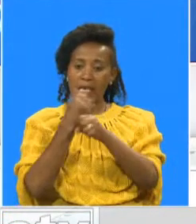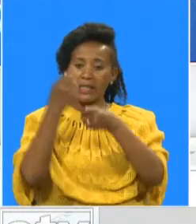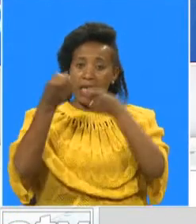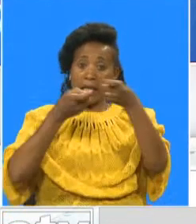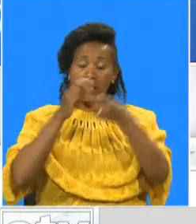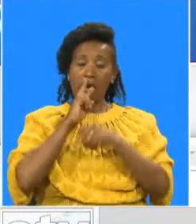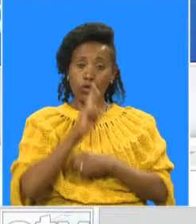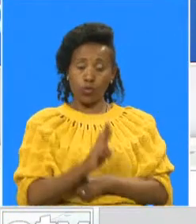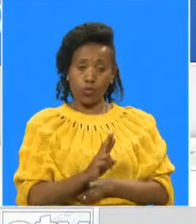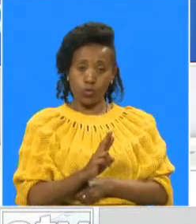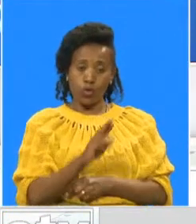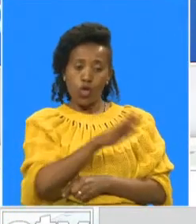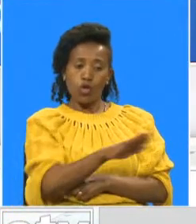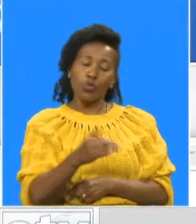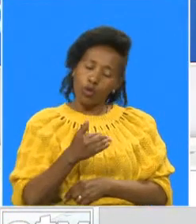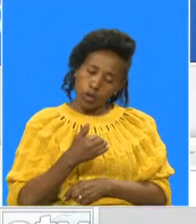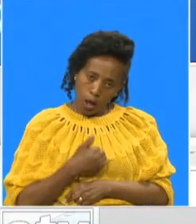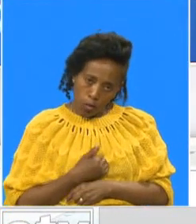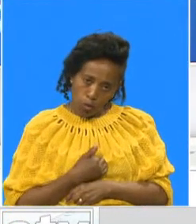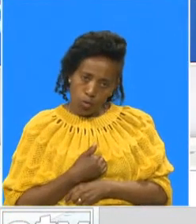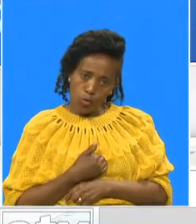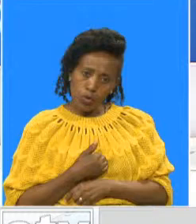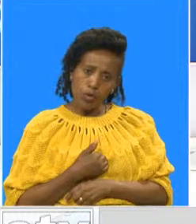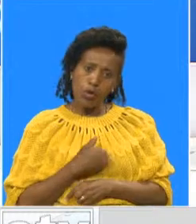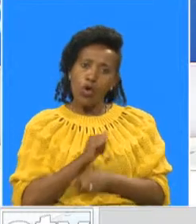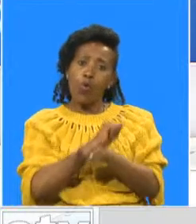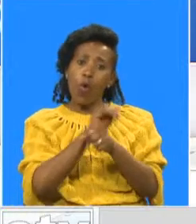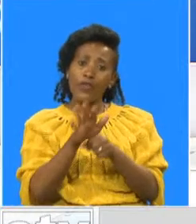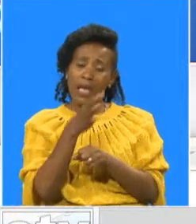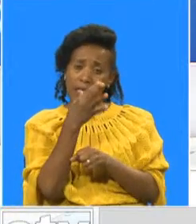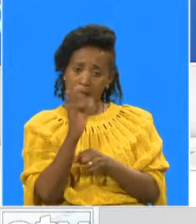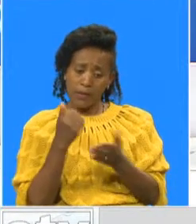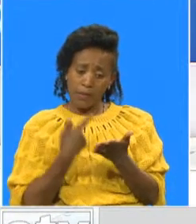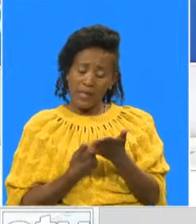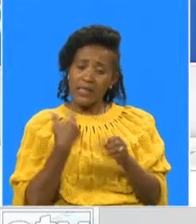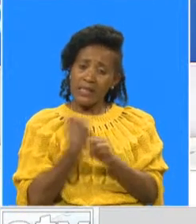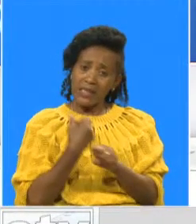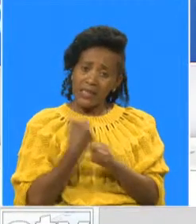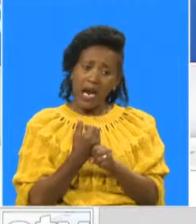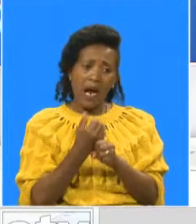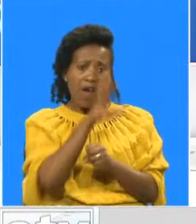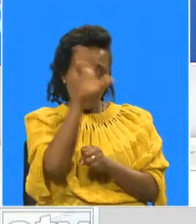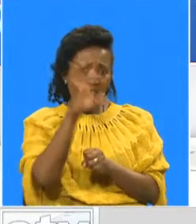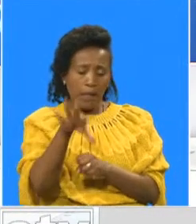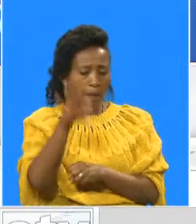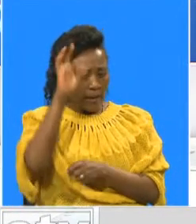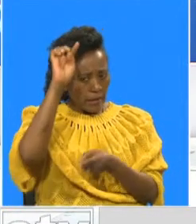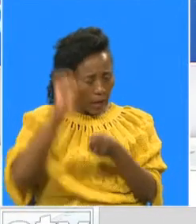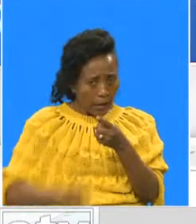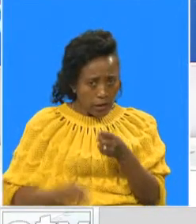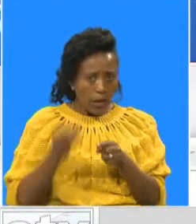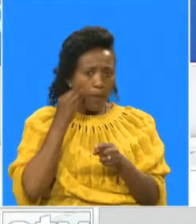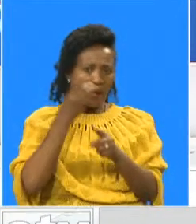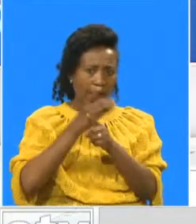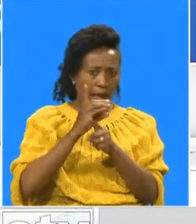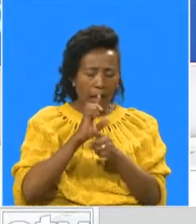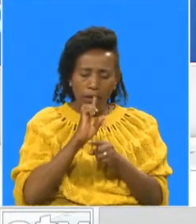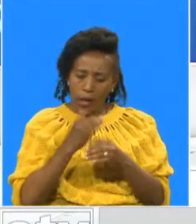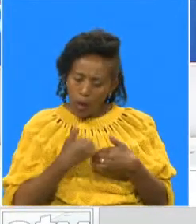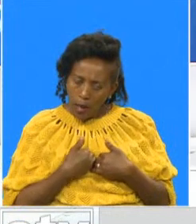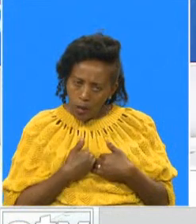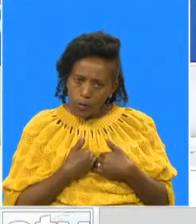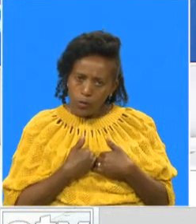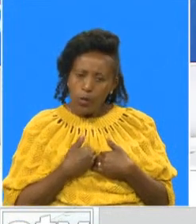አስኪያጁ ልጆች አሉኝ፣ ከነና ኮቪድ-19 ነው። በዚህ ስራ ፈልጌ ማግኘት አልችልም፣ ቤት ተከራይቼ ነው ያለሁት